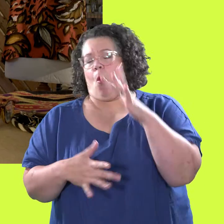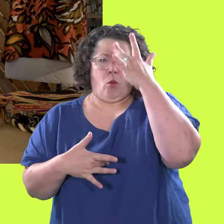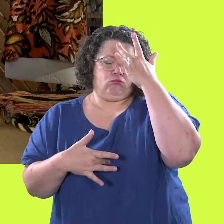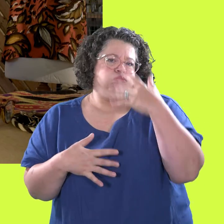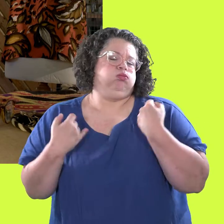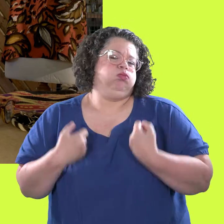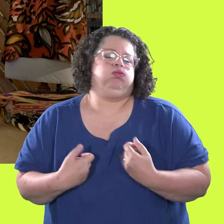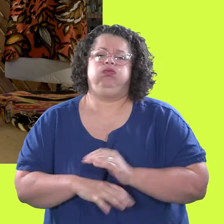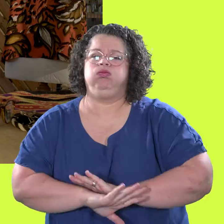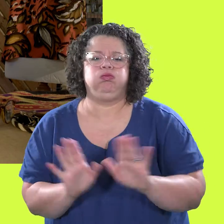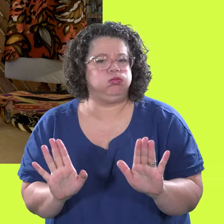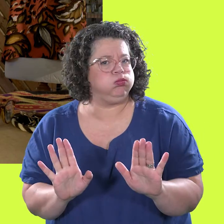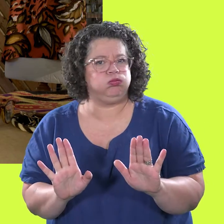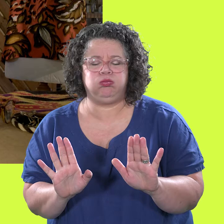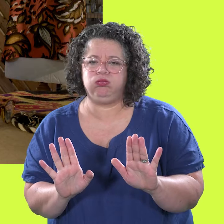ddigon.